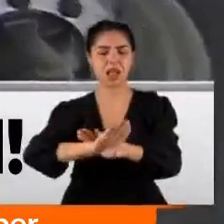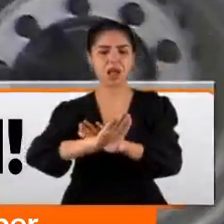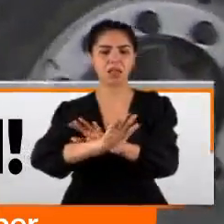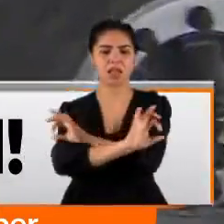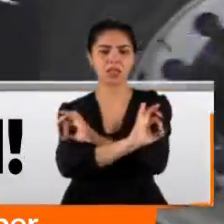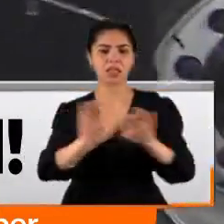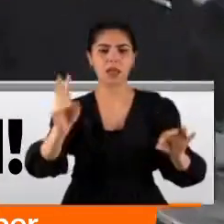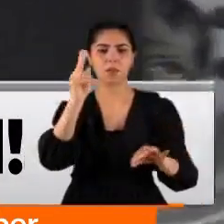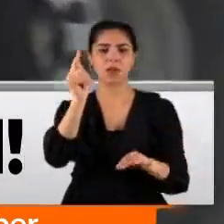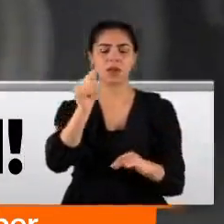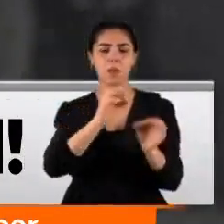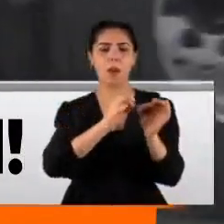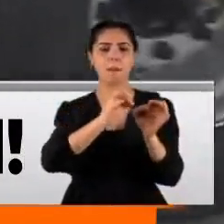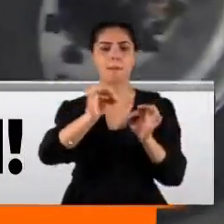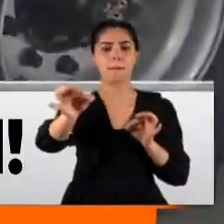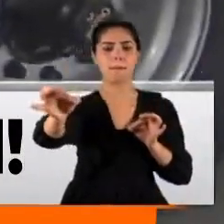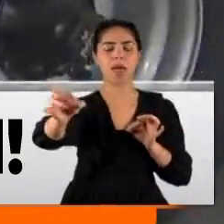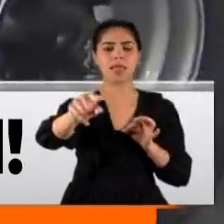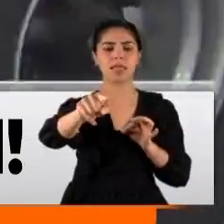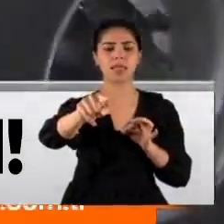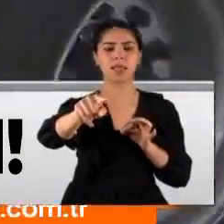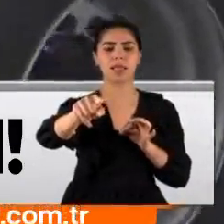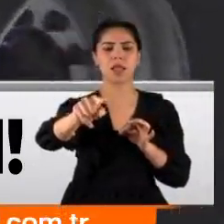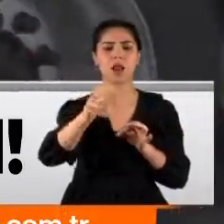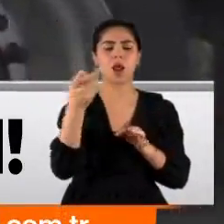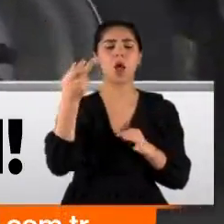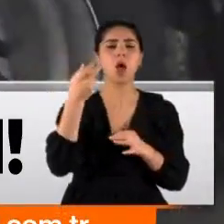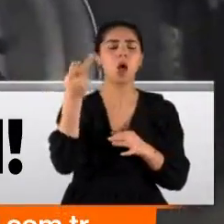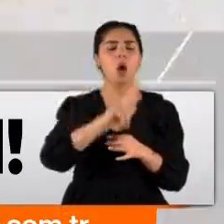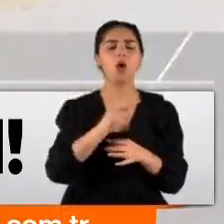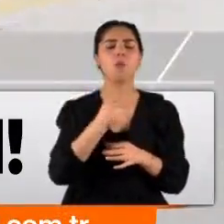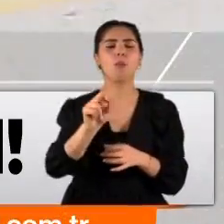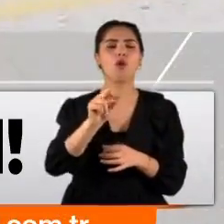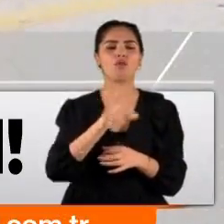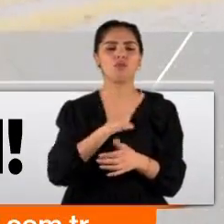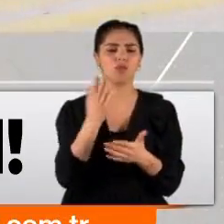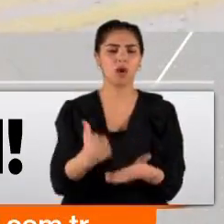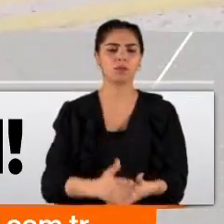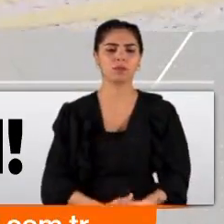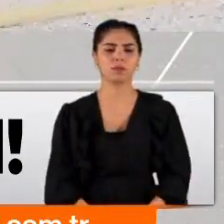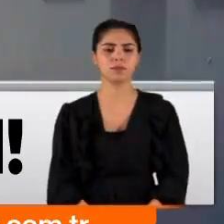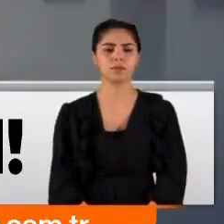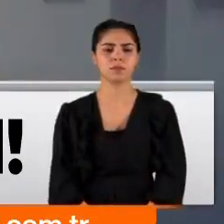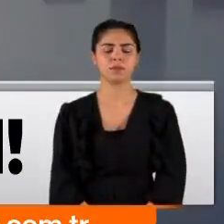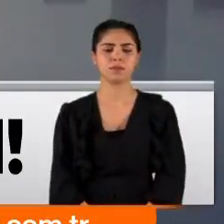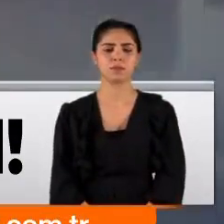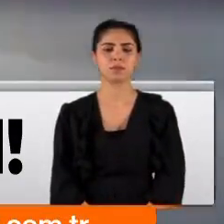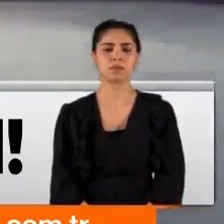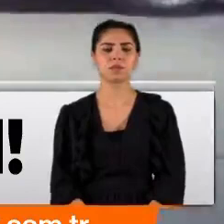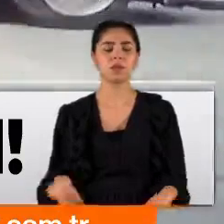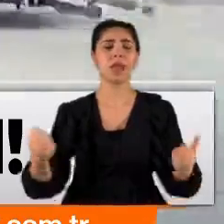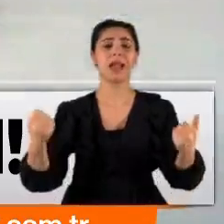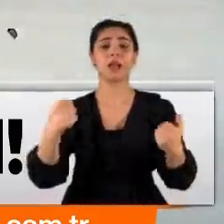tam 2,5 metrelik ne yazık ki bir ölüm boşluğu oluşuyor. Ağır nakliye çalışanlar yapıyor. Darbe